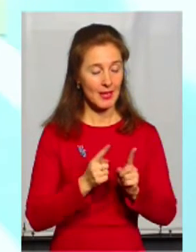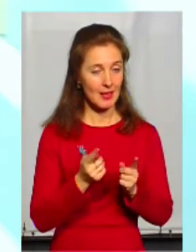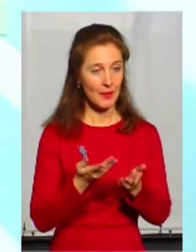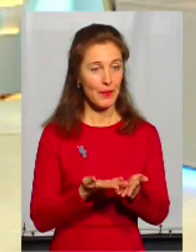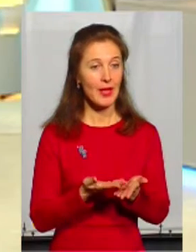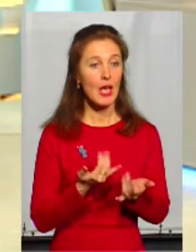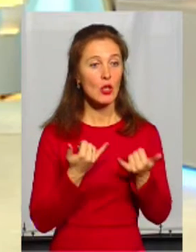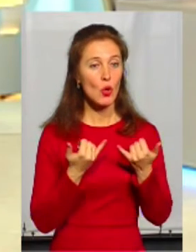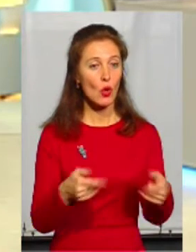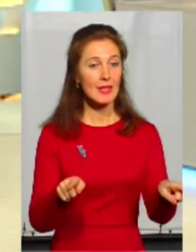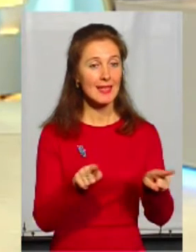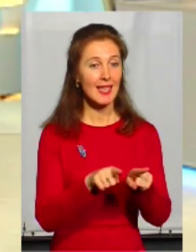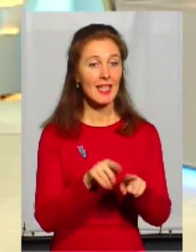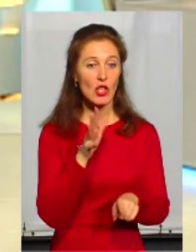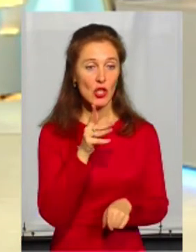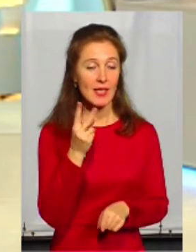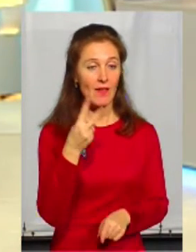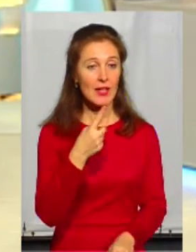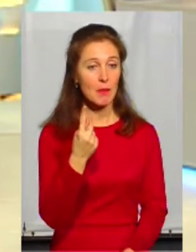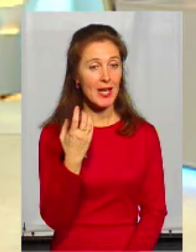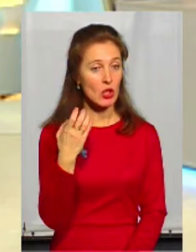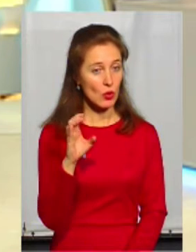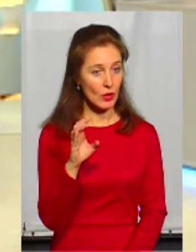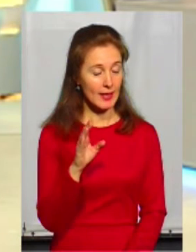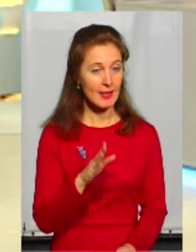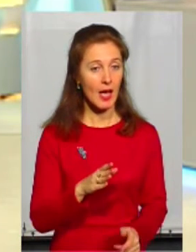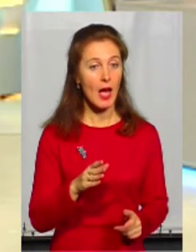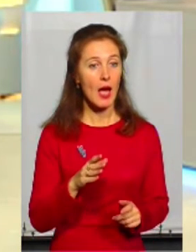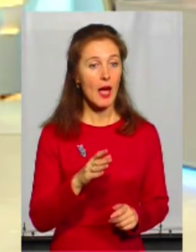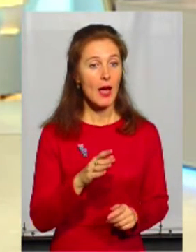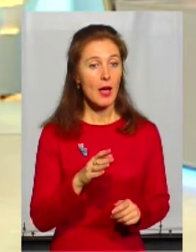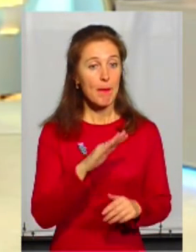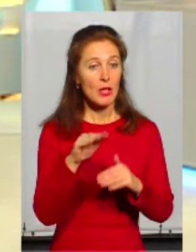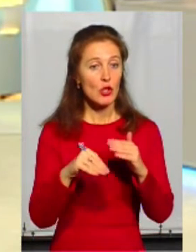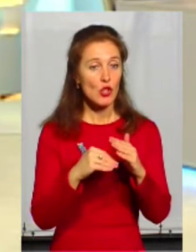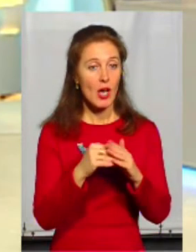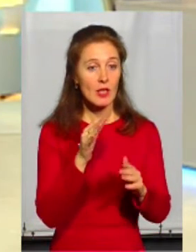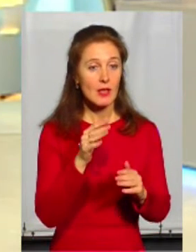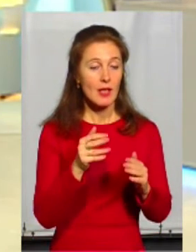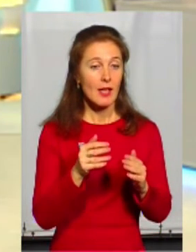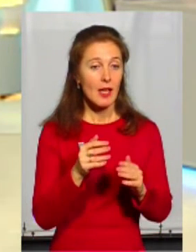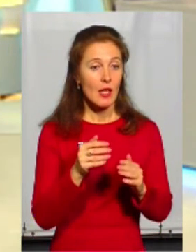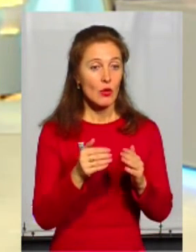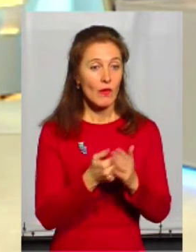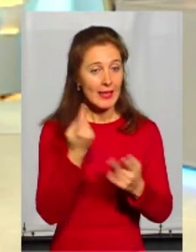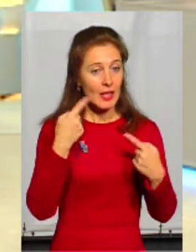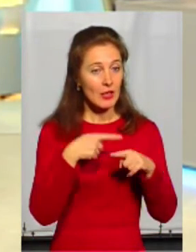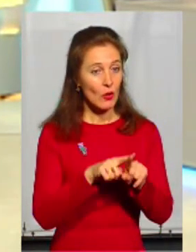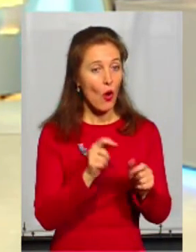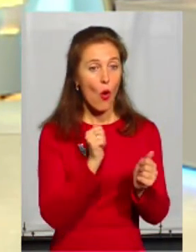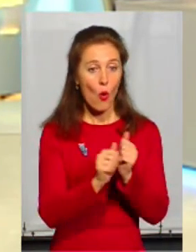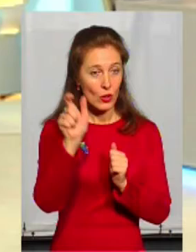Сьогодні такий час, 21 століття, час новітніх технологій, тому я думаю, кожен в інтернет-варіанті